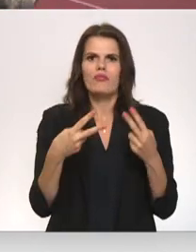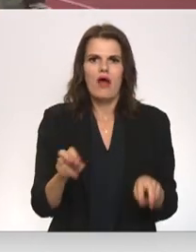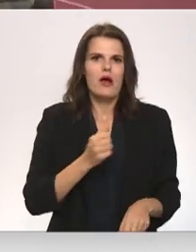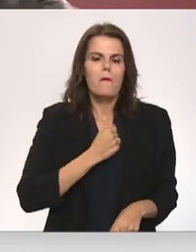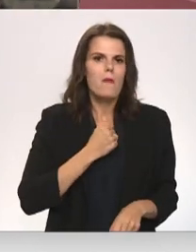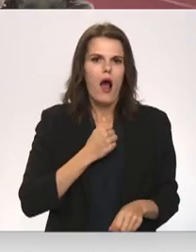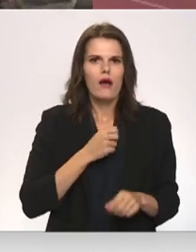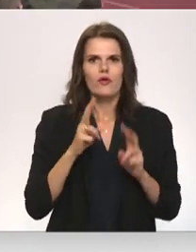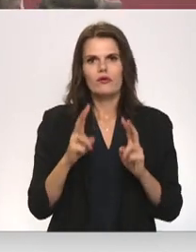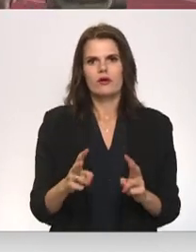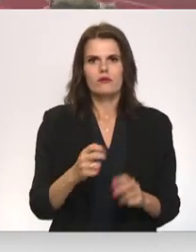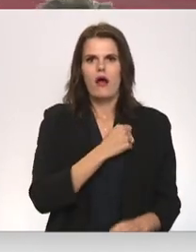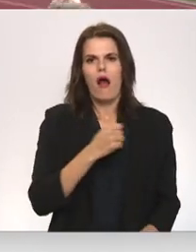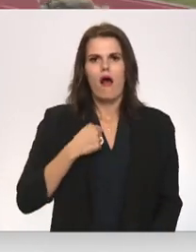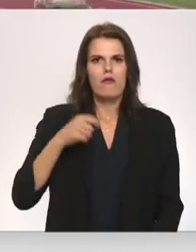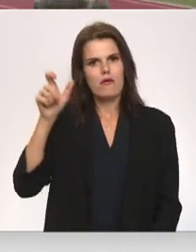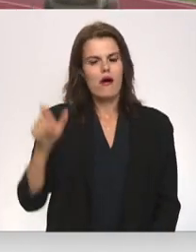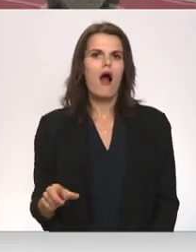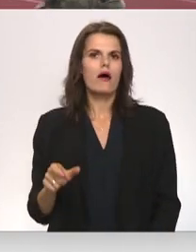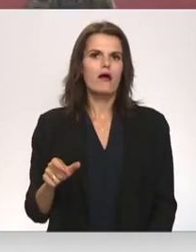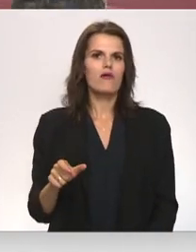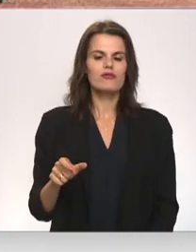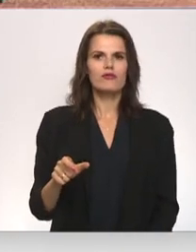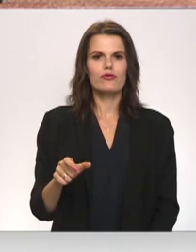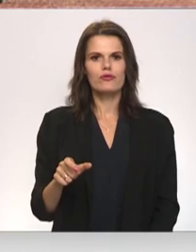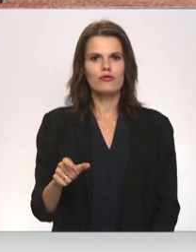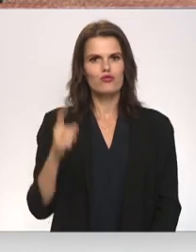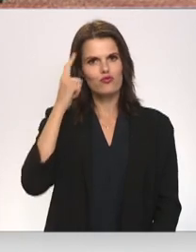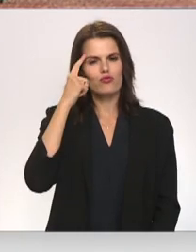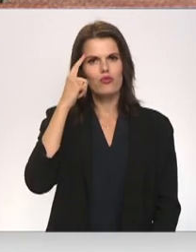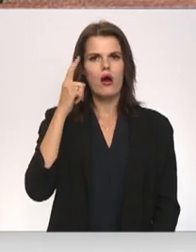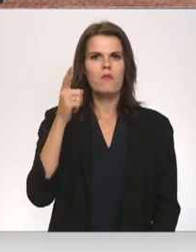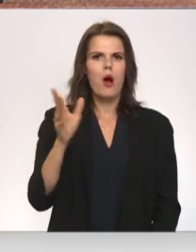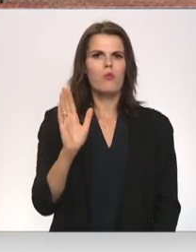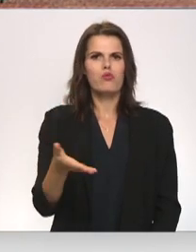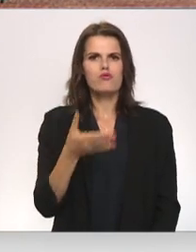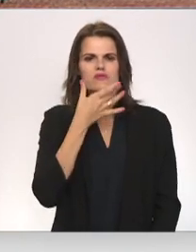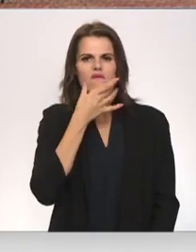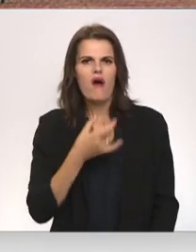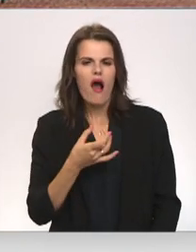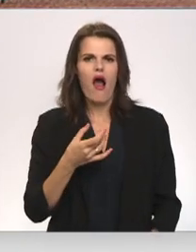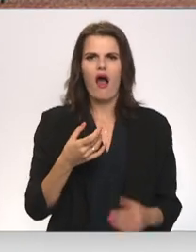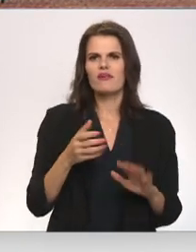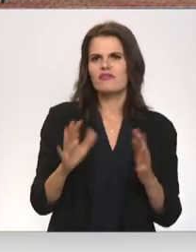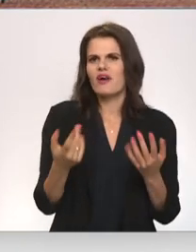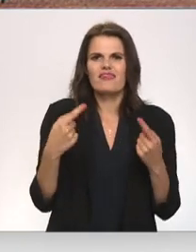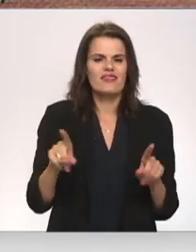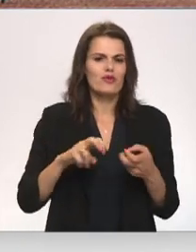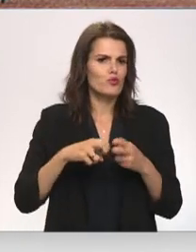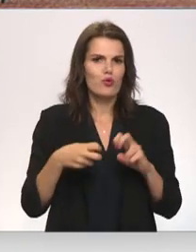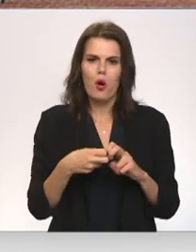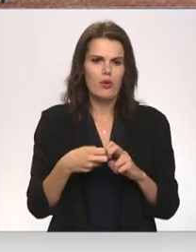ka karavīrs, potenciālais karavīrs ir varbūt fiziski vājāks vai cits kāds